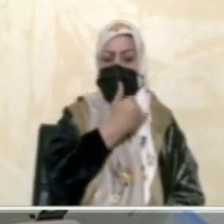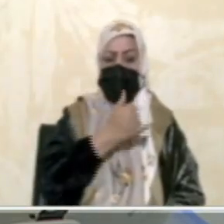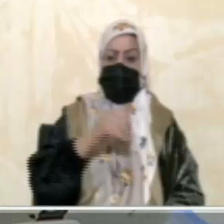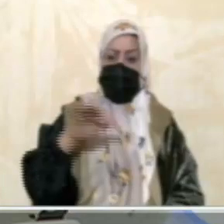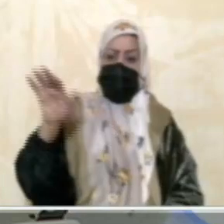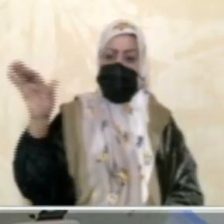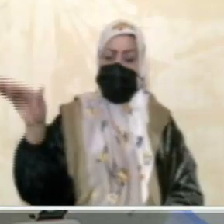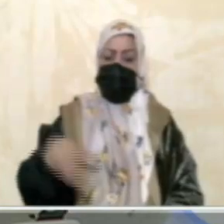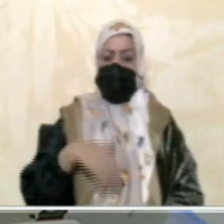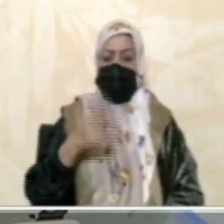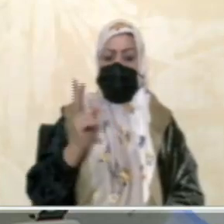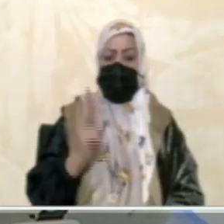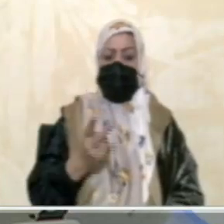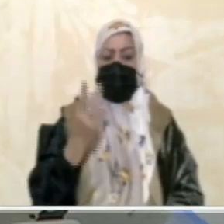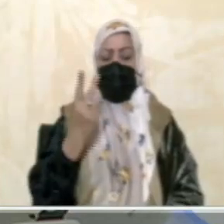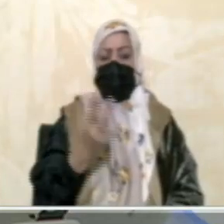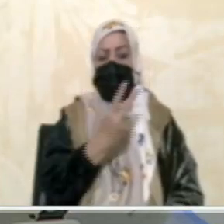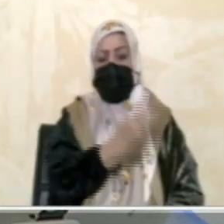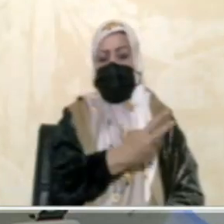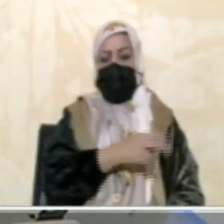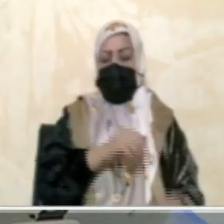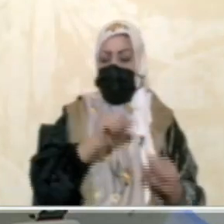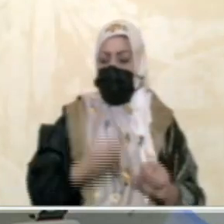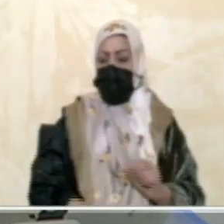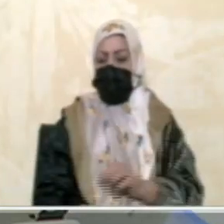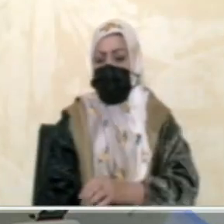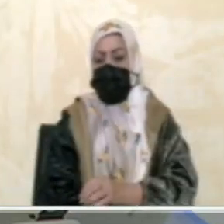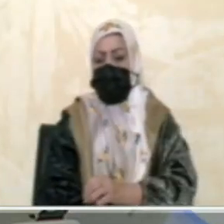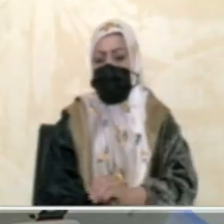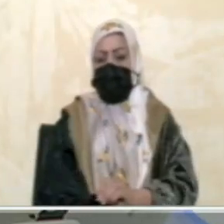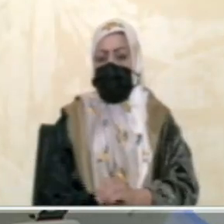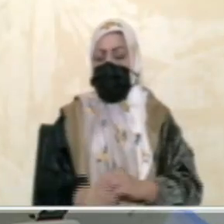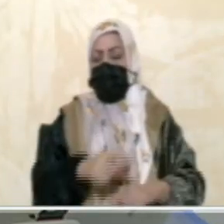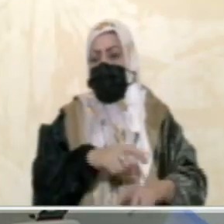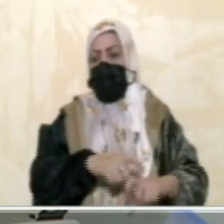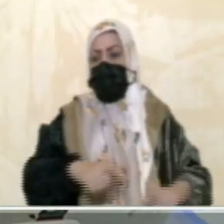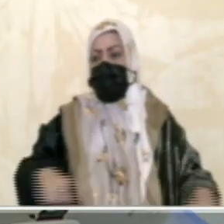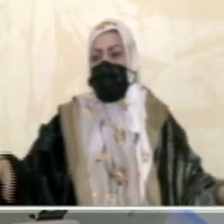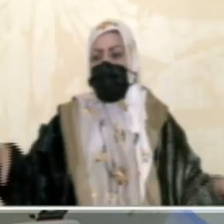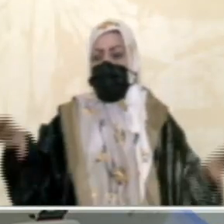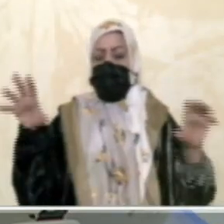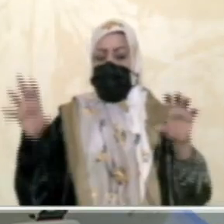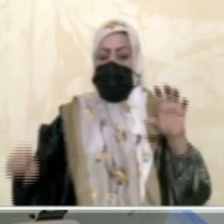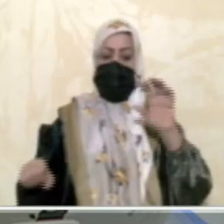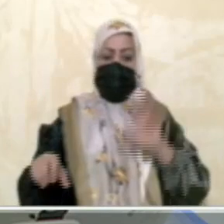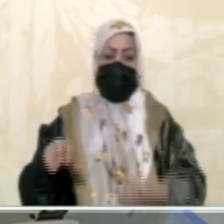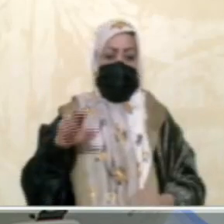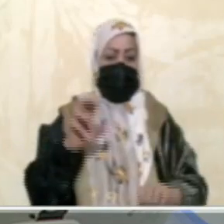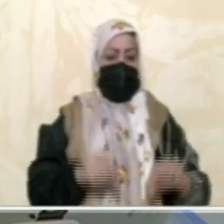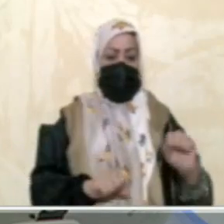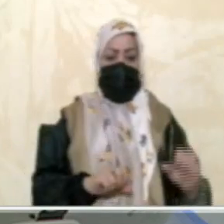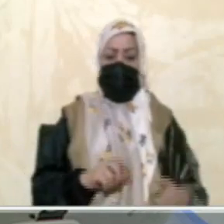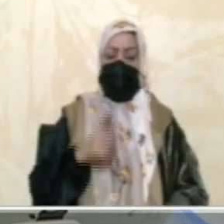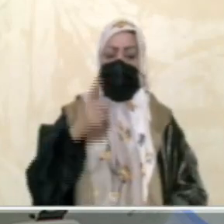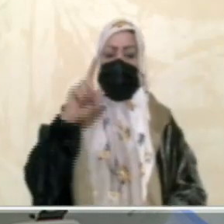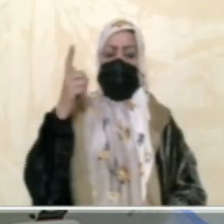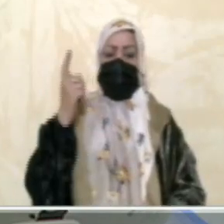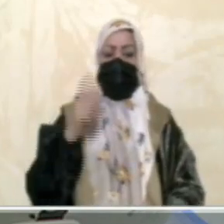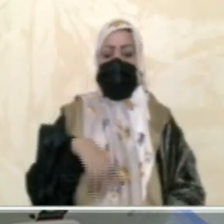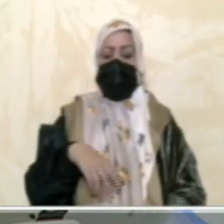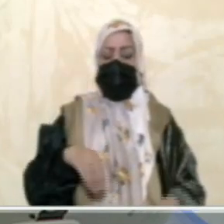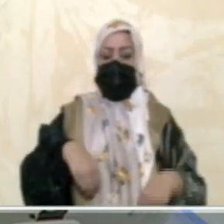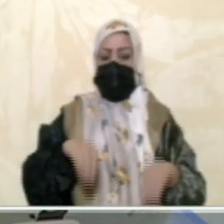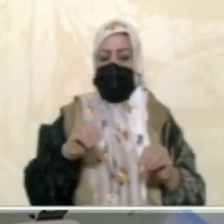فنجد صف الاول نجد اغلبه محجوزا هذا حاجز بسجاده هذا حاجز بكذا فاقول ليس